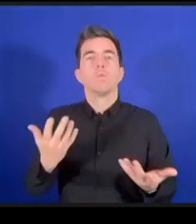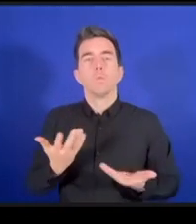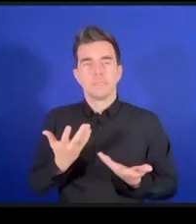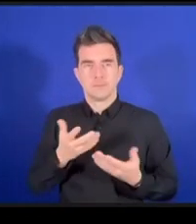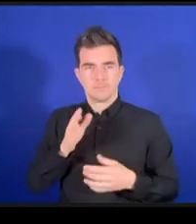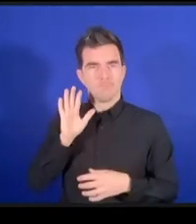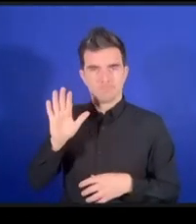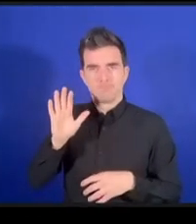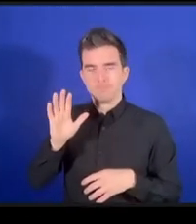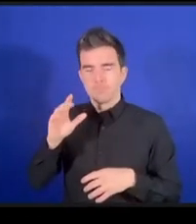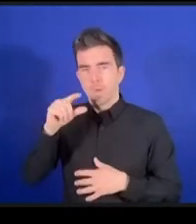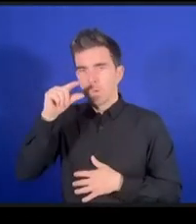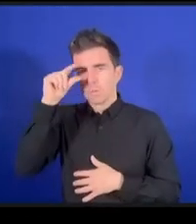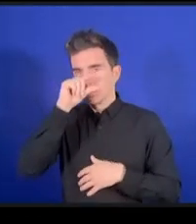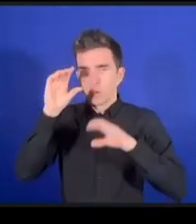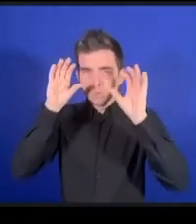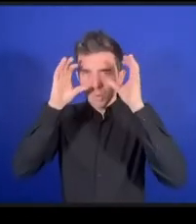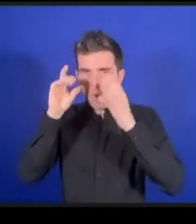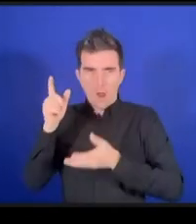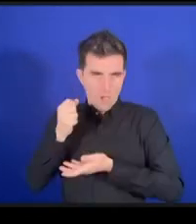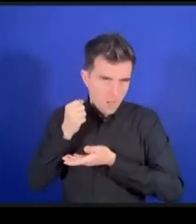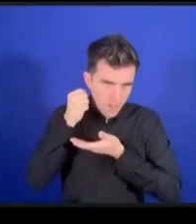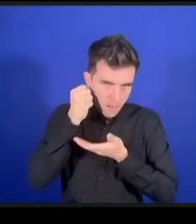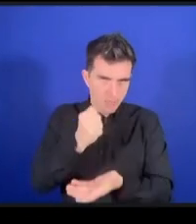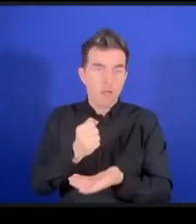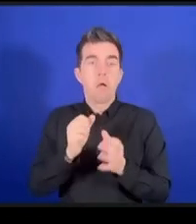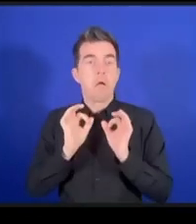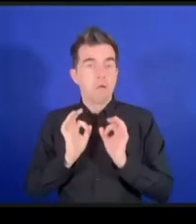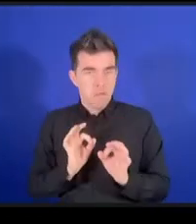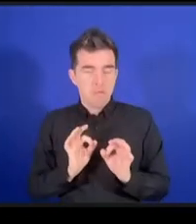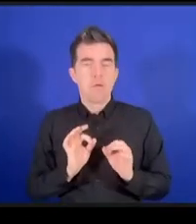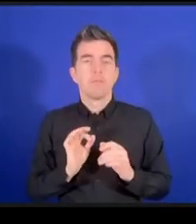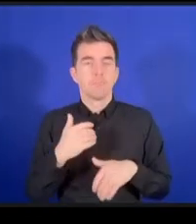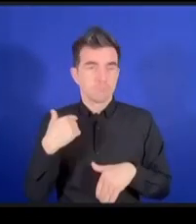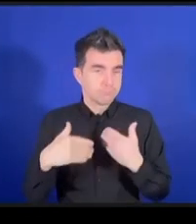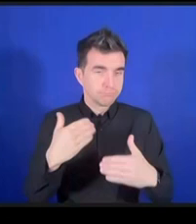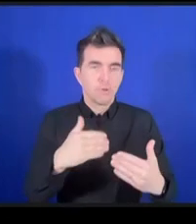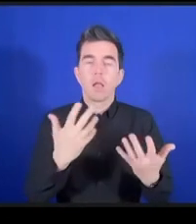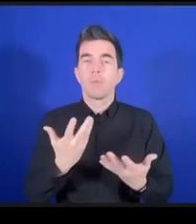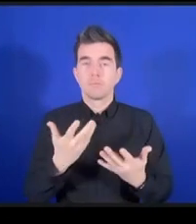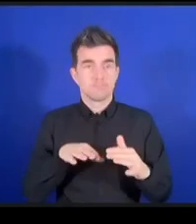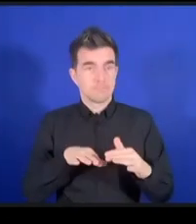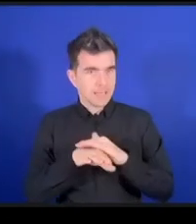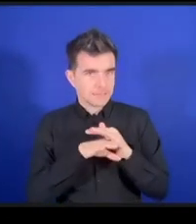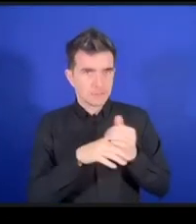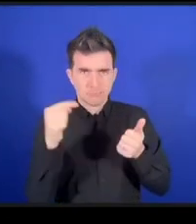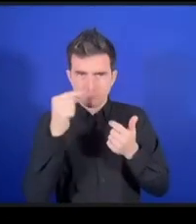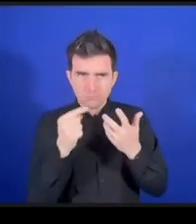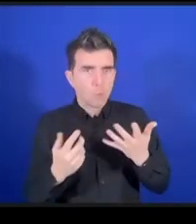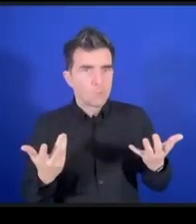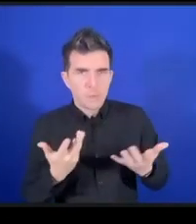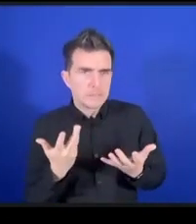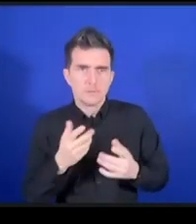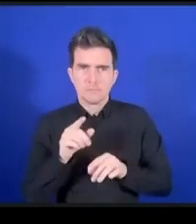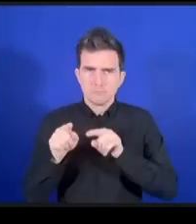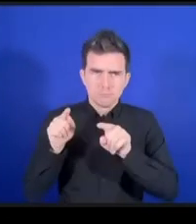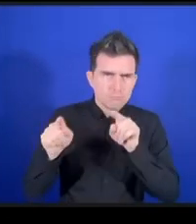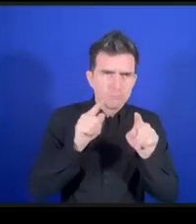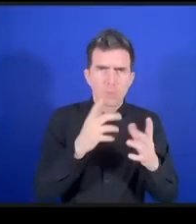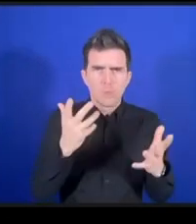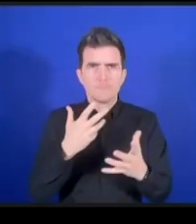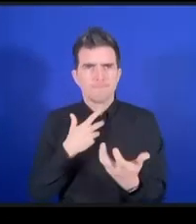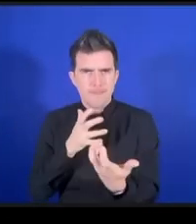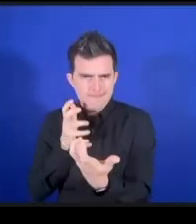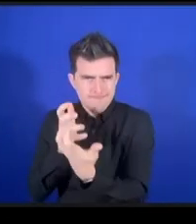для того чтобы проверить Требования по по доступности для безбарьерной